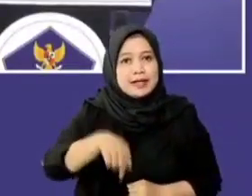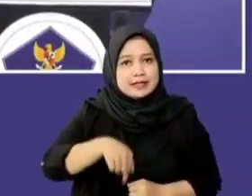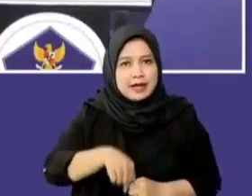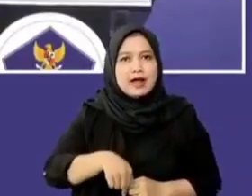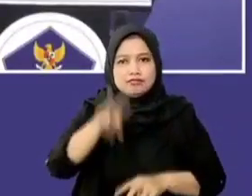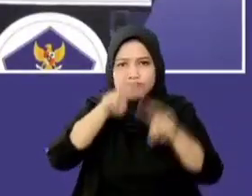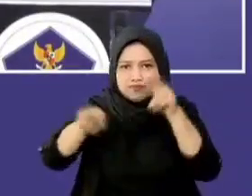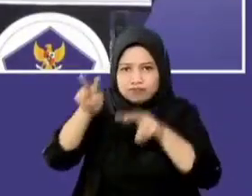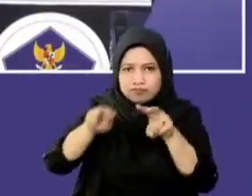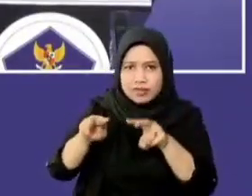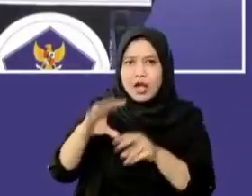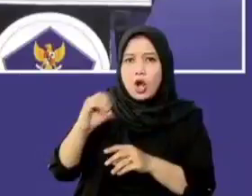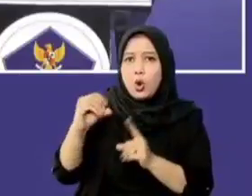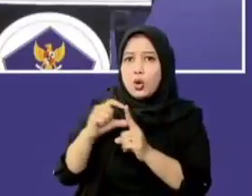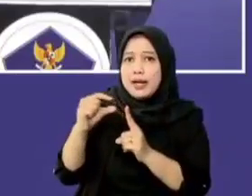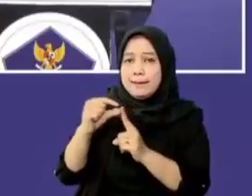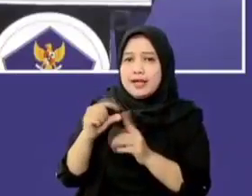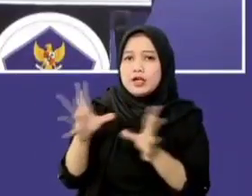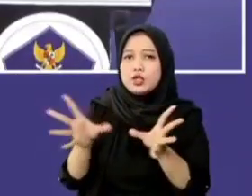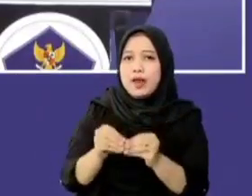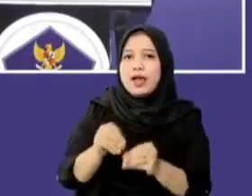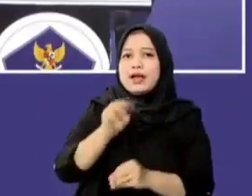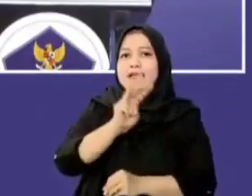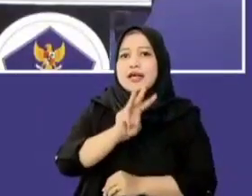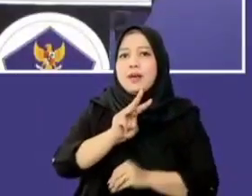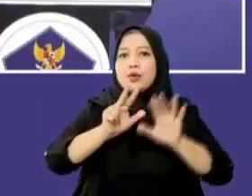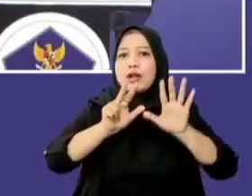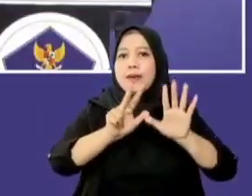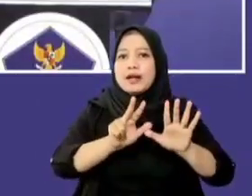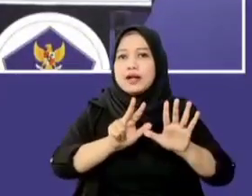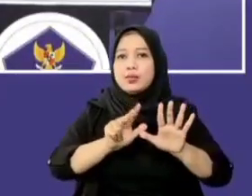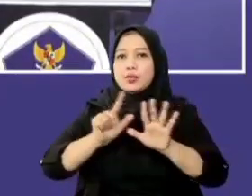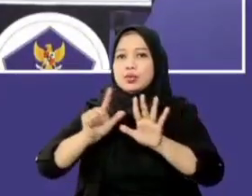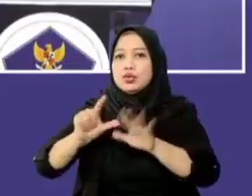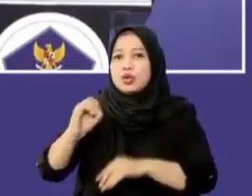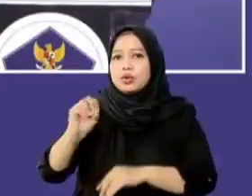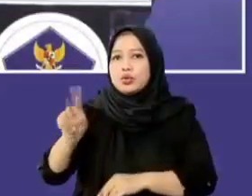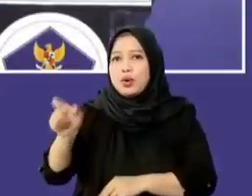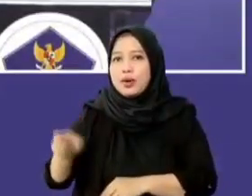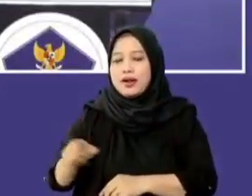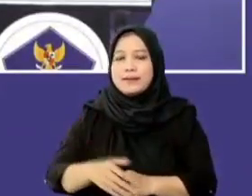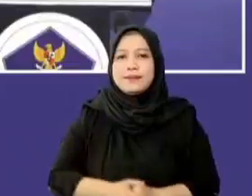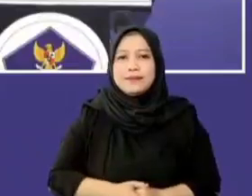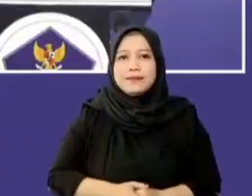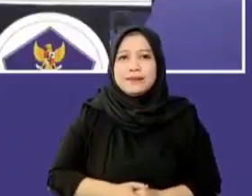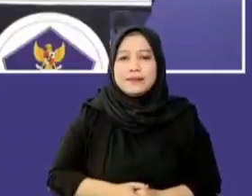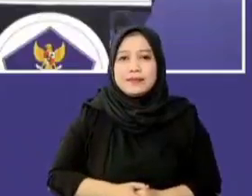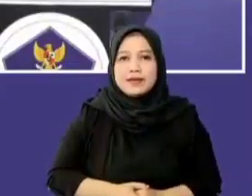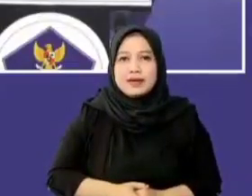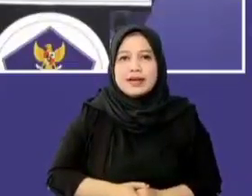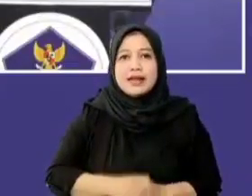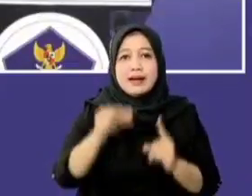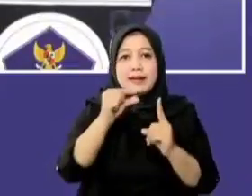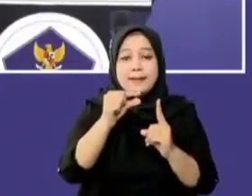terhadap ODP sebanyak 38.702 orang dan pengawasan yang ketat